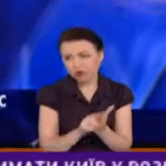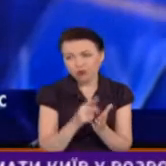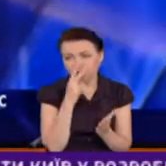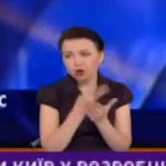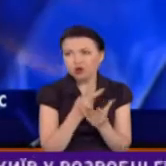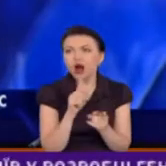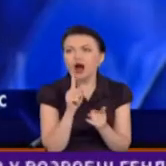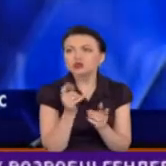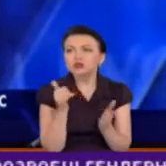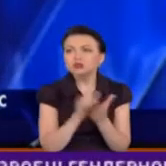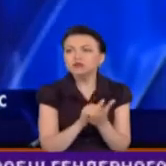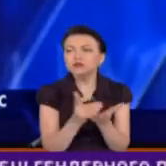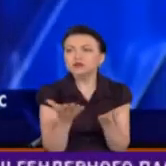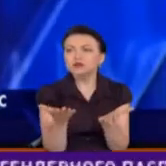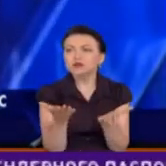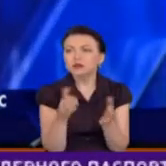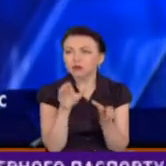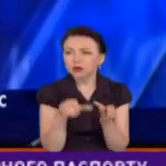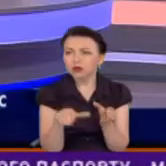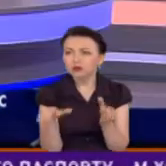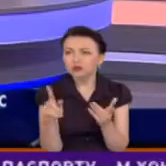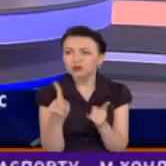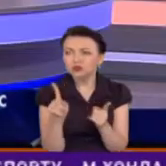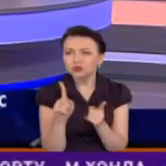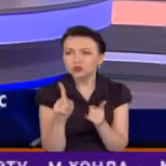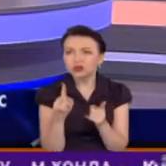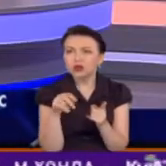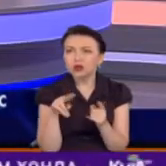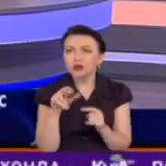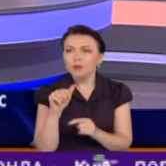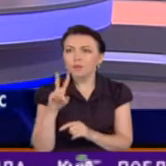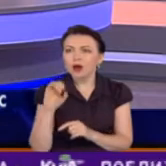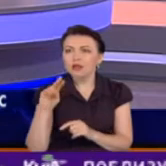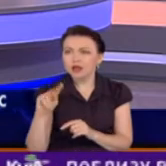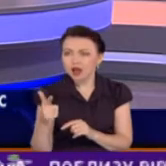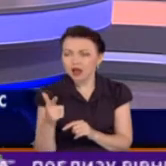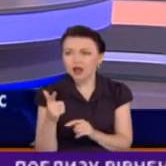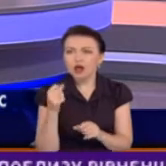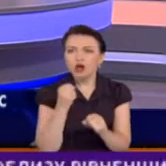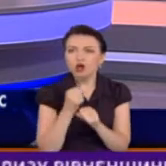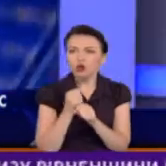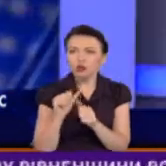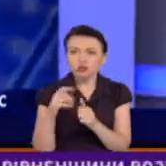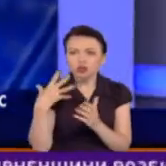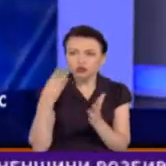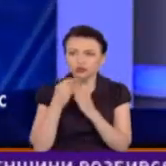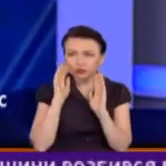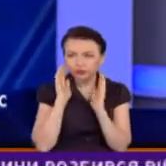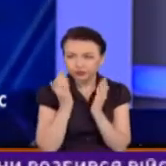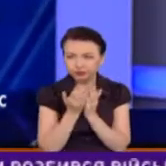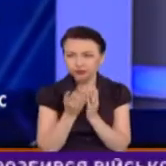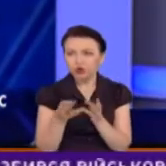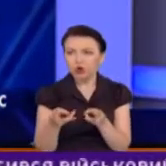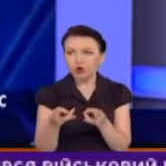що ставлять? Панелі панелі ставлять? Є, панелі поставили. Є, роблять індивідуальні котельні, встановлюють сонячні батареї.